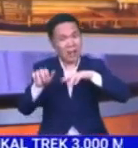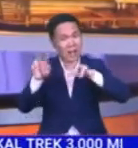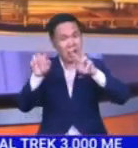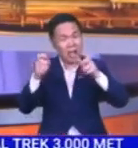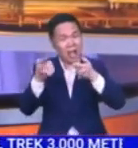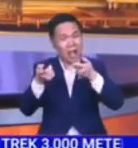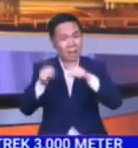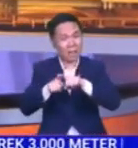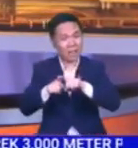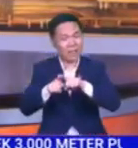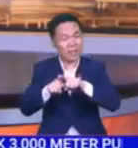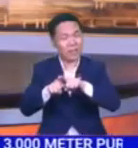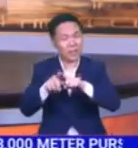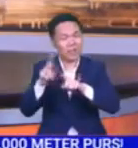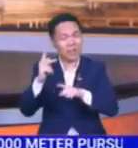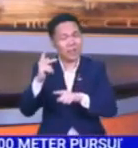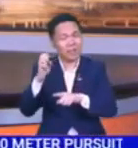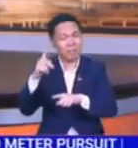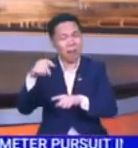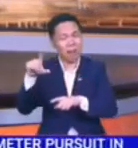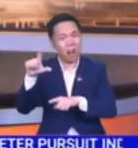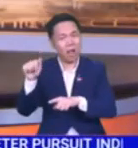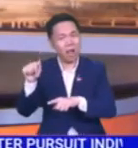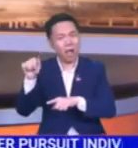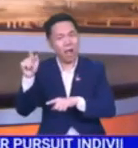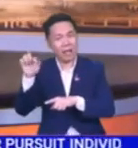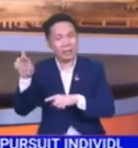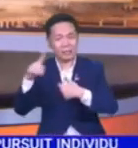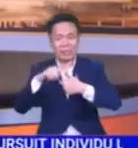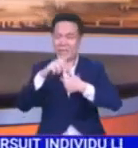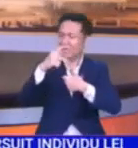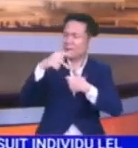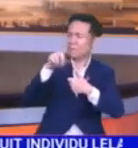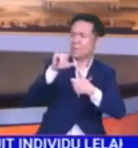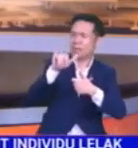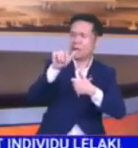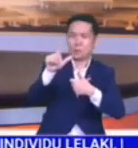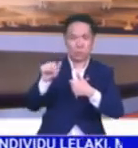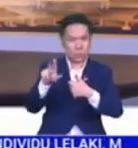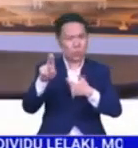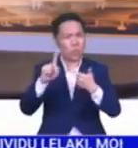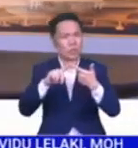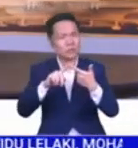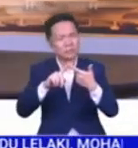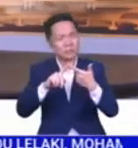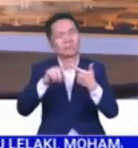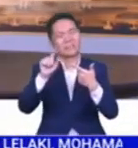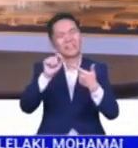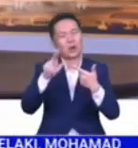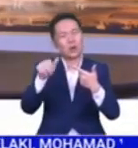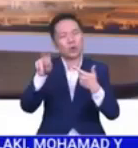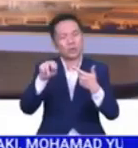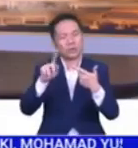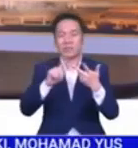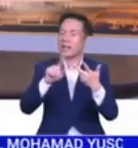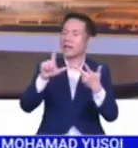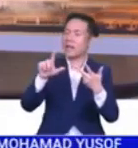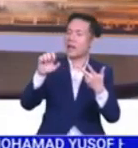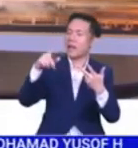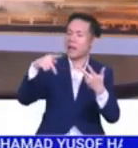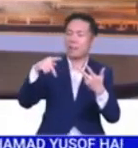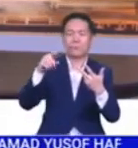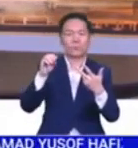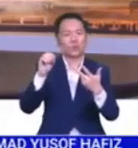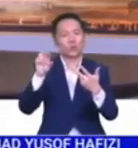kepala air baru-baru ini. Penyakit tersebut ialah kepialu, taun dan jangkitan leptospirosis. Turut perlu diawasi